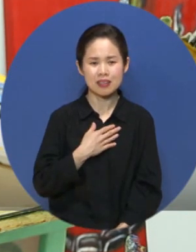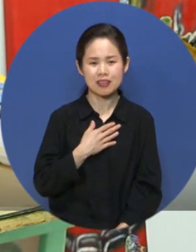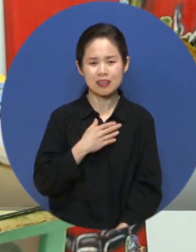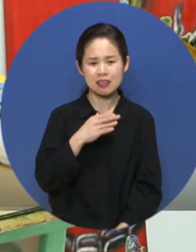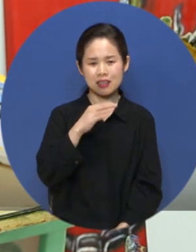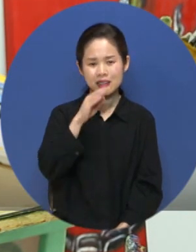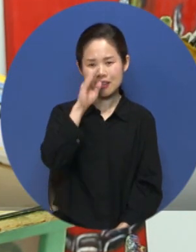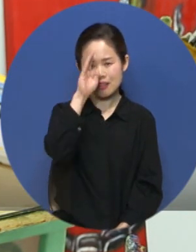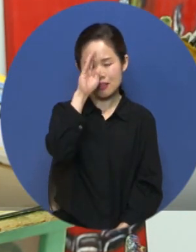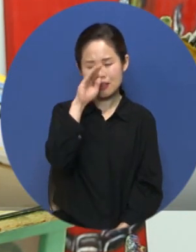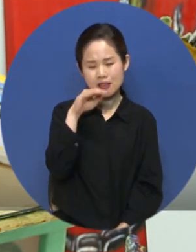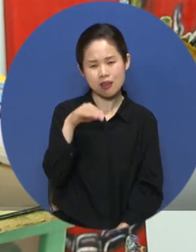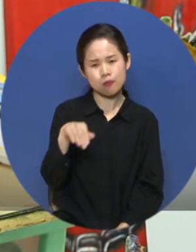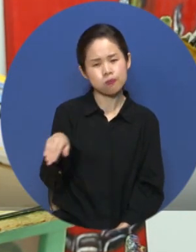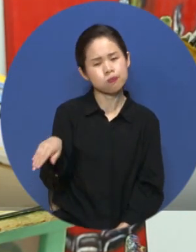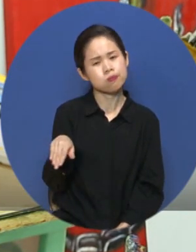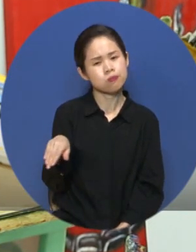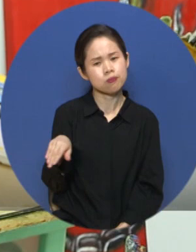자기